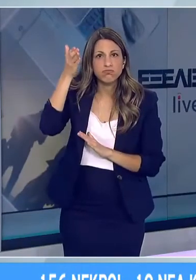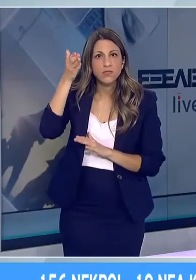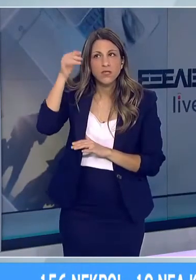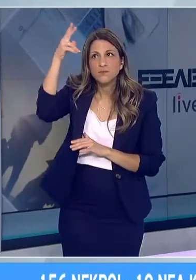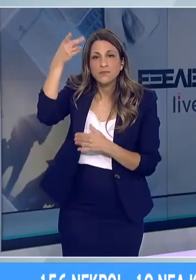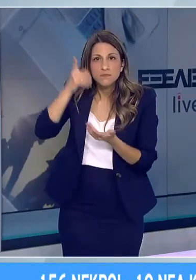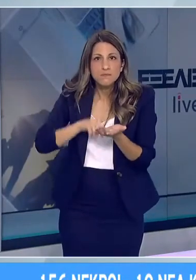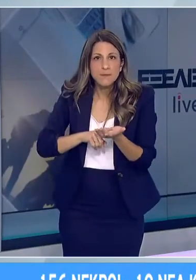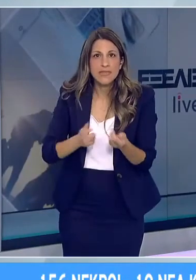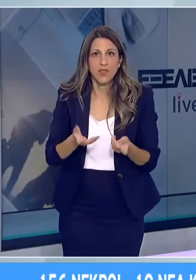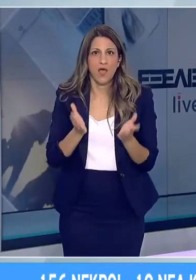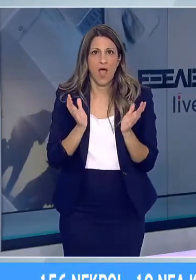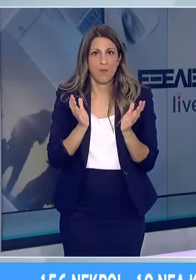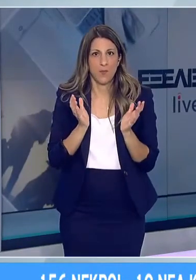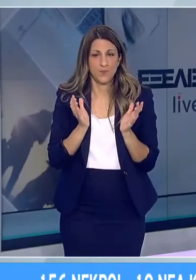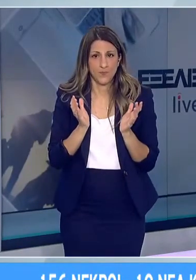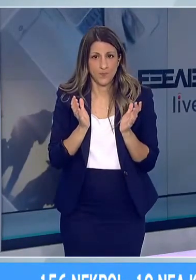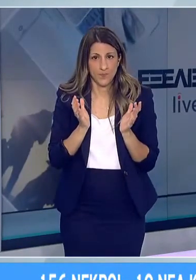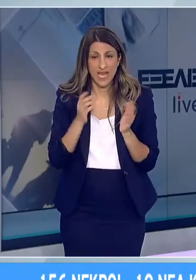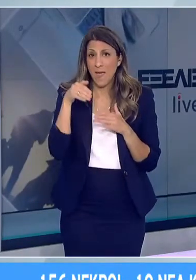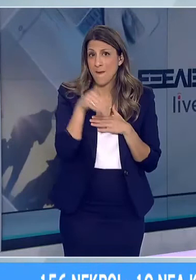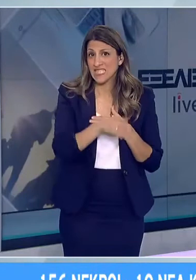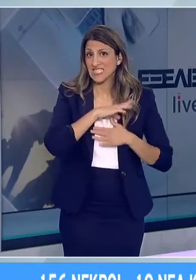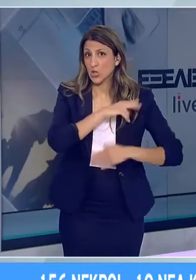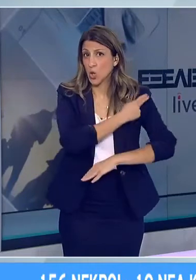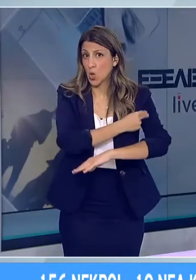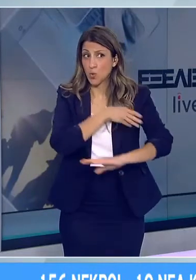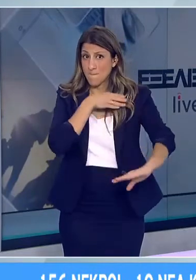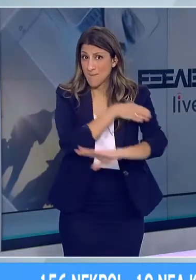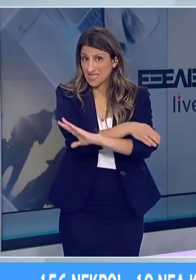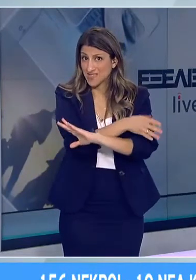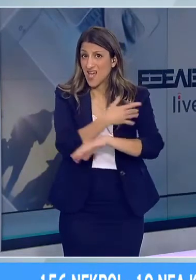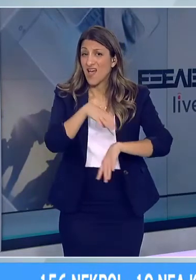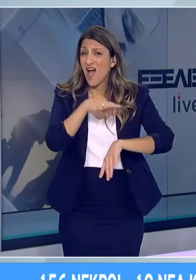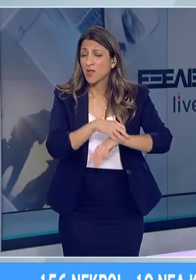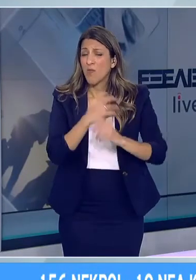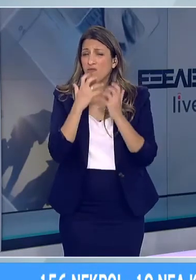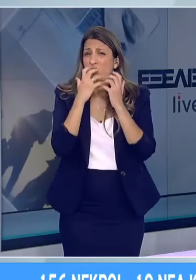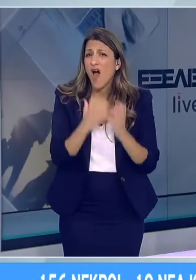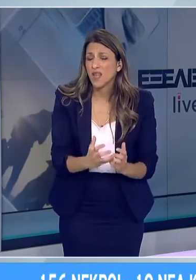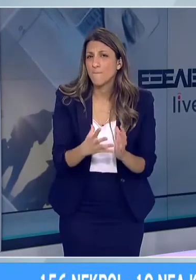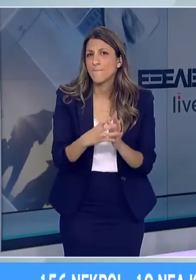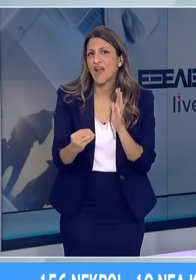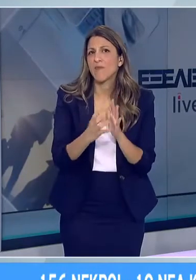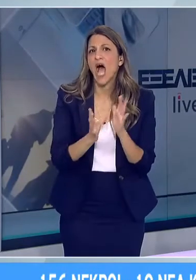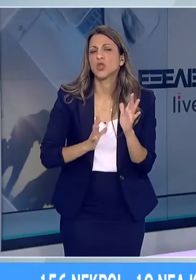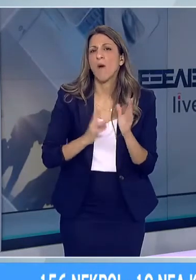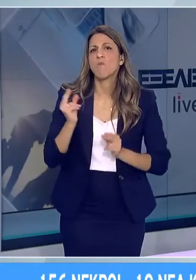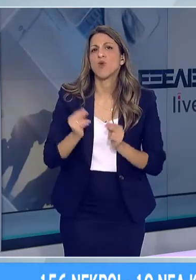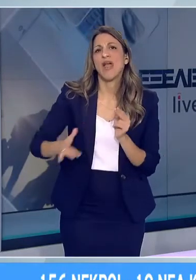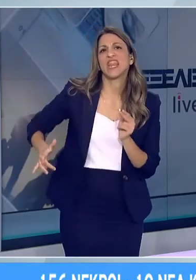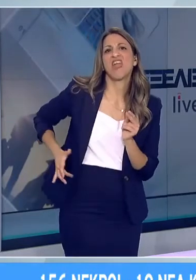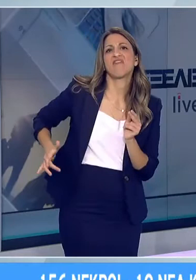αδύνατον. Να σημειωθεί δε ότι η ΜΕΘ κορονοϊού του NIMITS νοσηλεύει πολύ ευαίσθητους ασθενείς όπως είναι οι νεφροπαθείς. Ενώ μεγάλο πρόβλημα